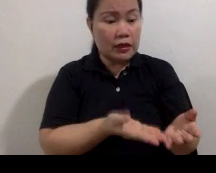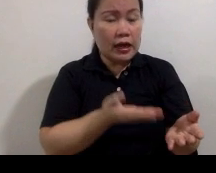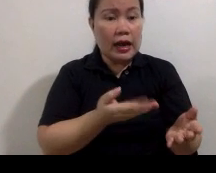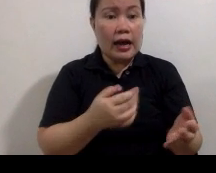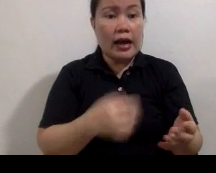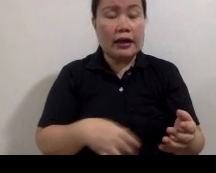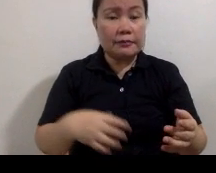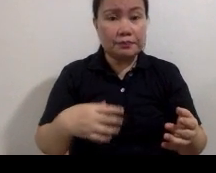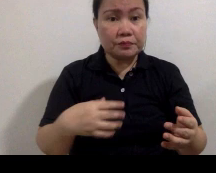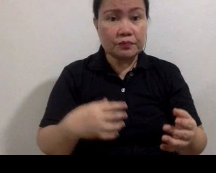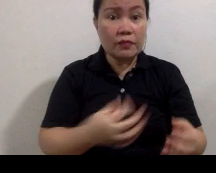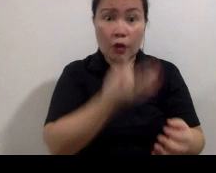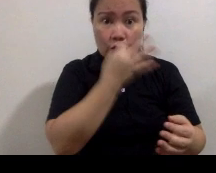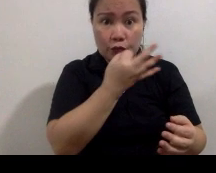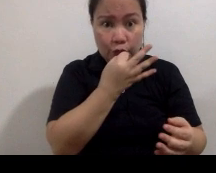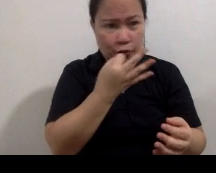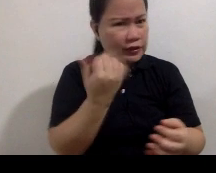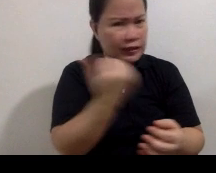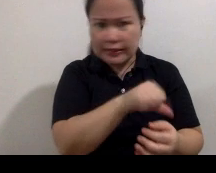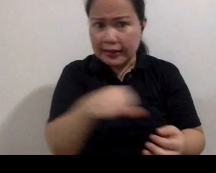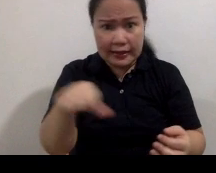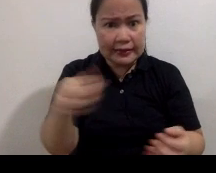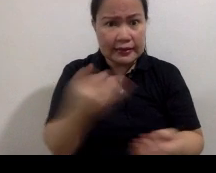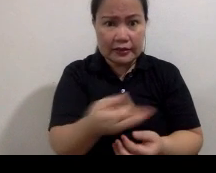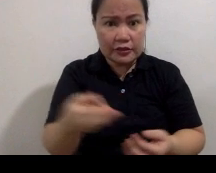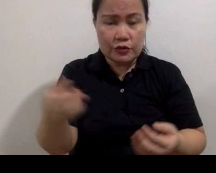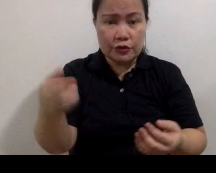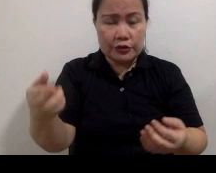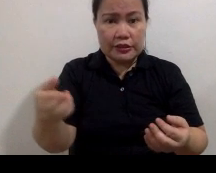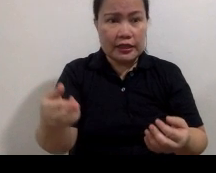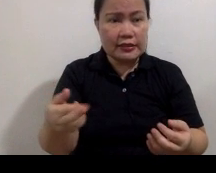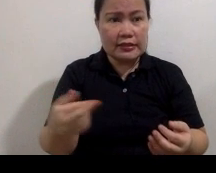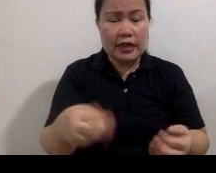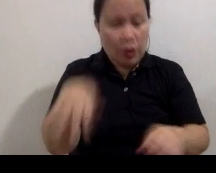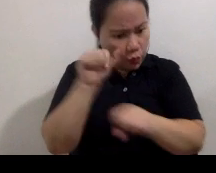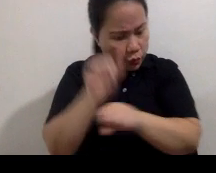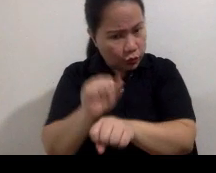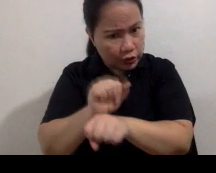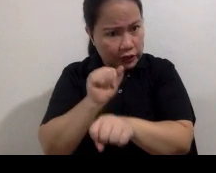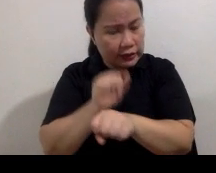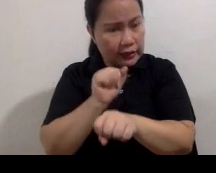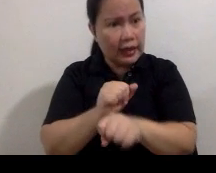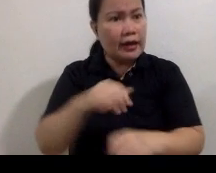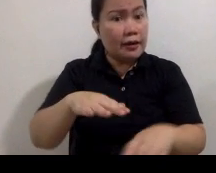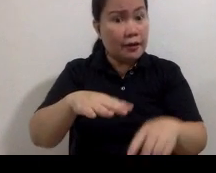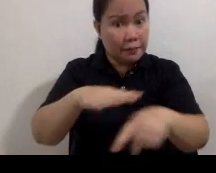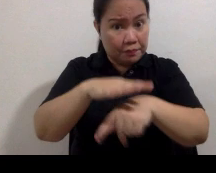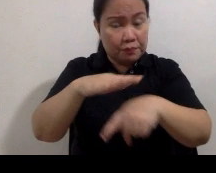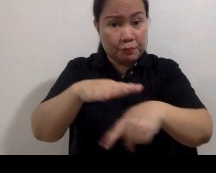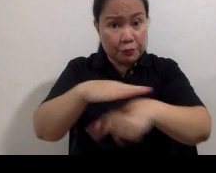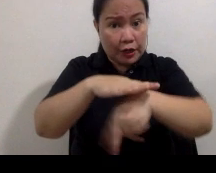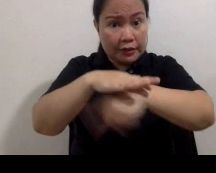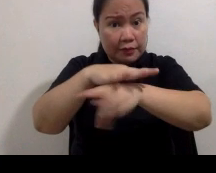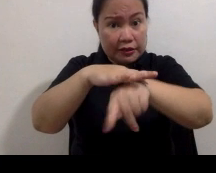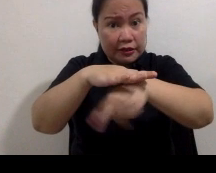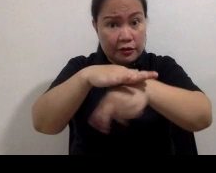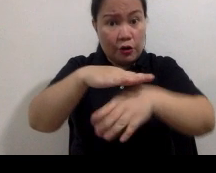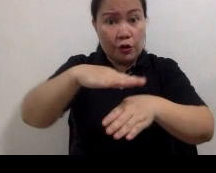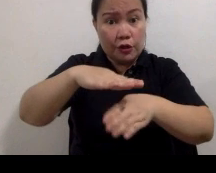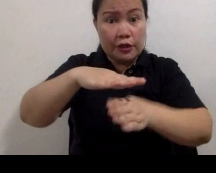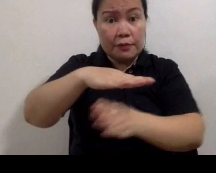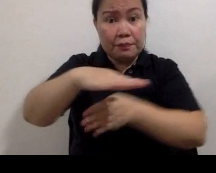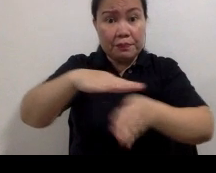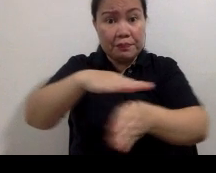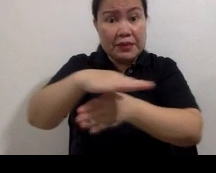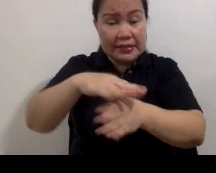ng mga Asyano at ito rin, maliban sa hanap buhay, ito yung mga pinagkukunan ng mga pangunahing